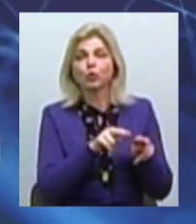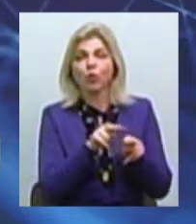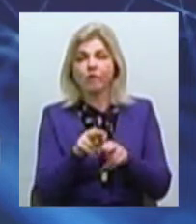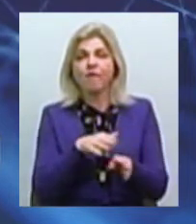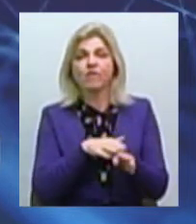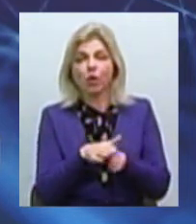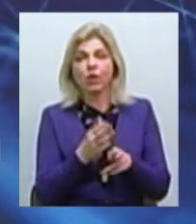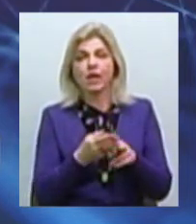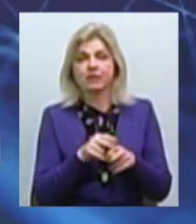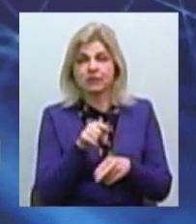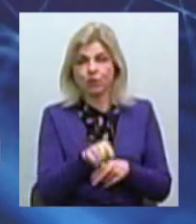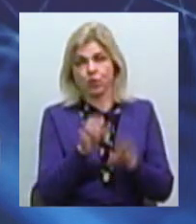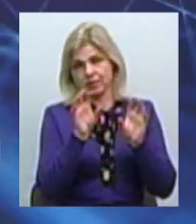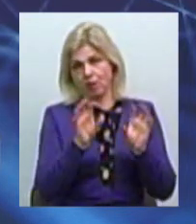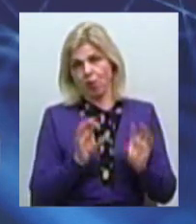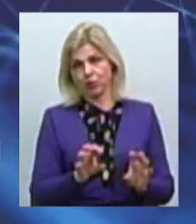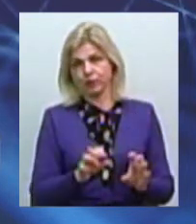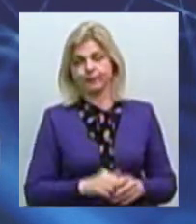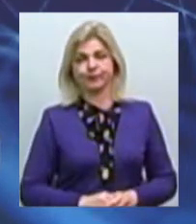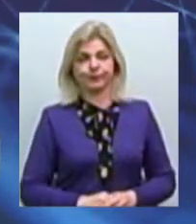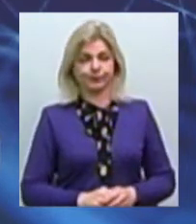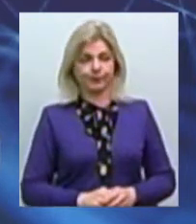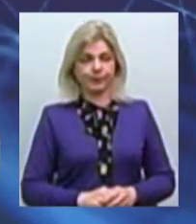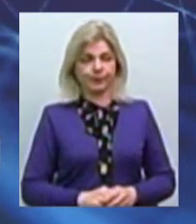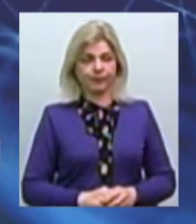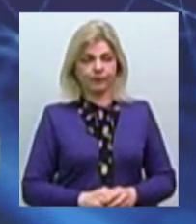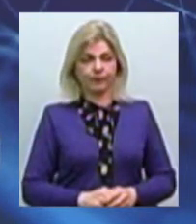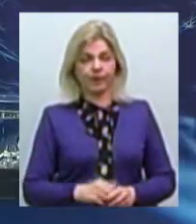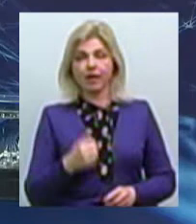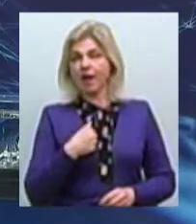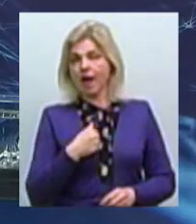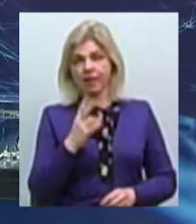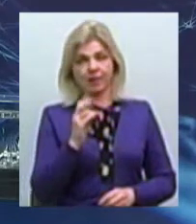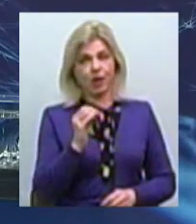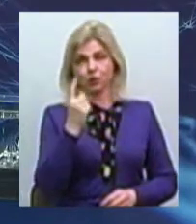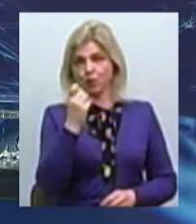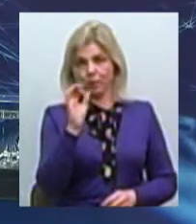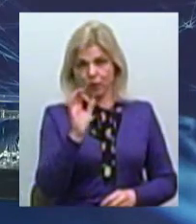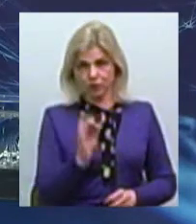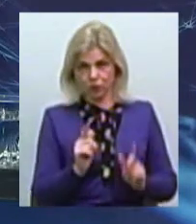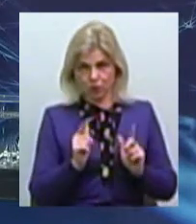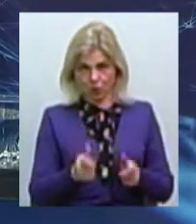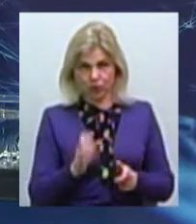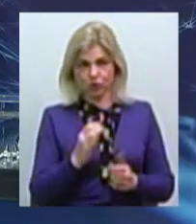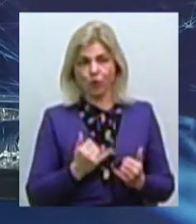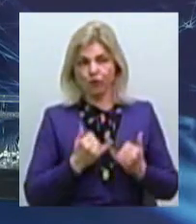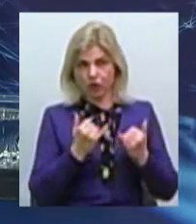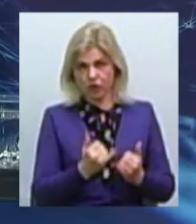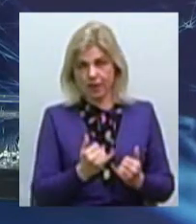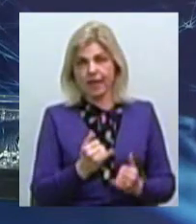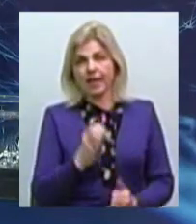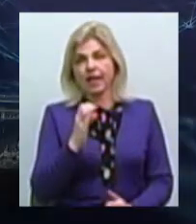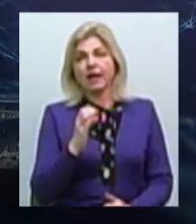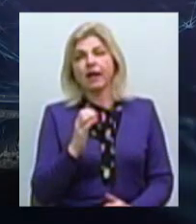окунания самые этого закона ну смотрите я не на сто процентов согласен с уважаемым спикером